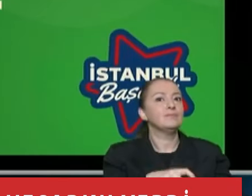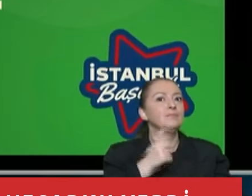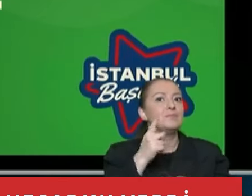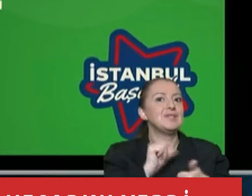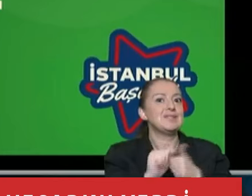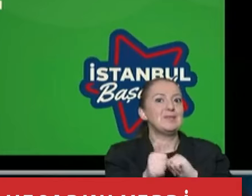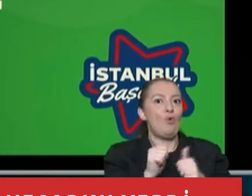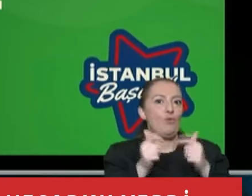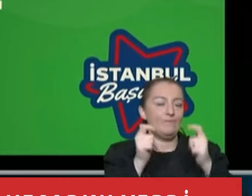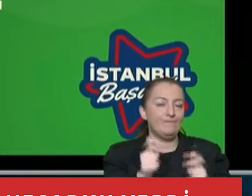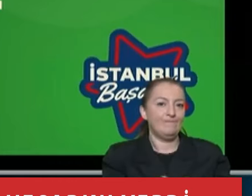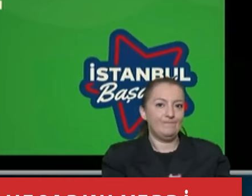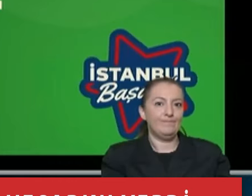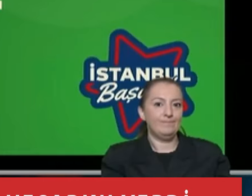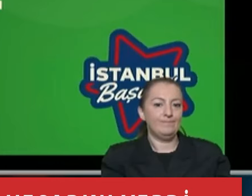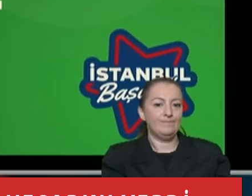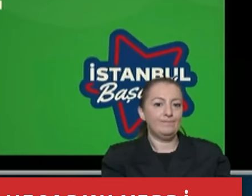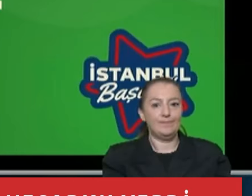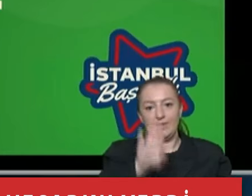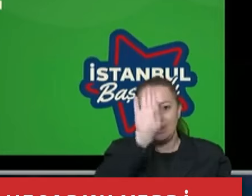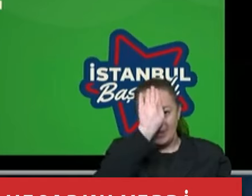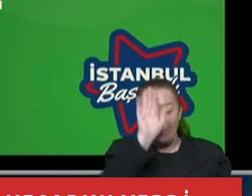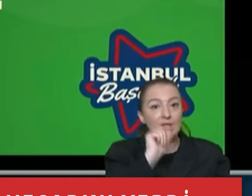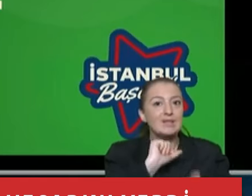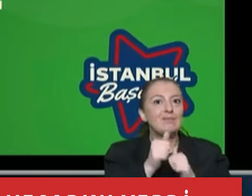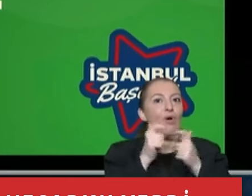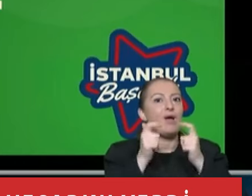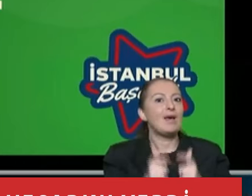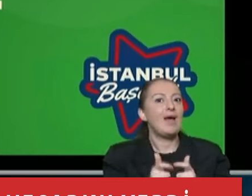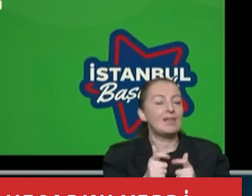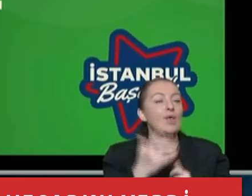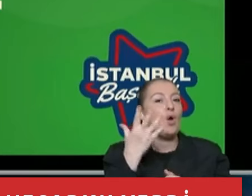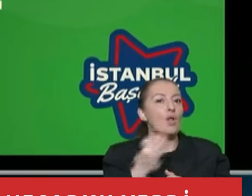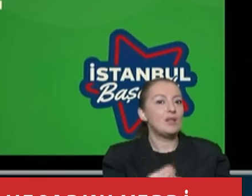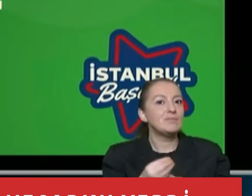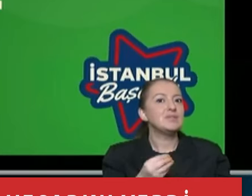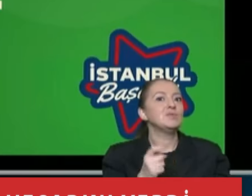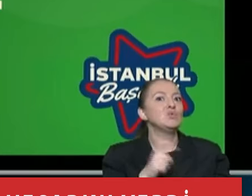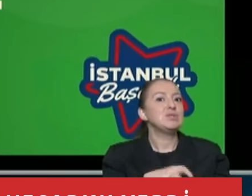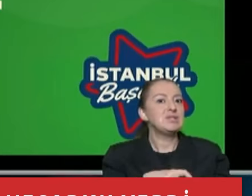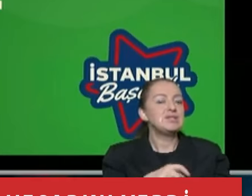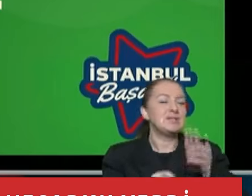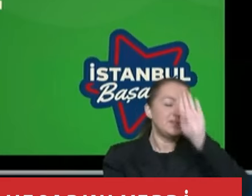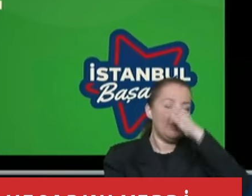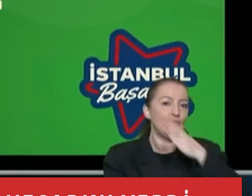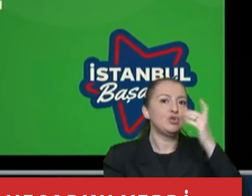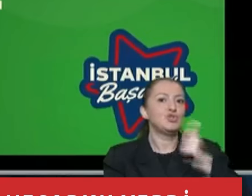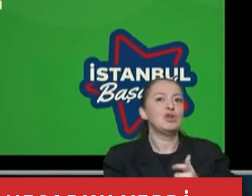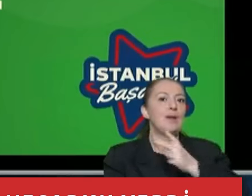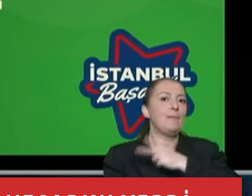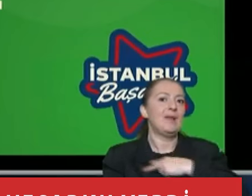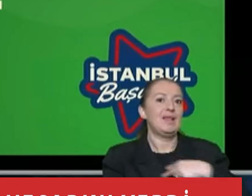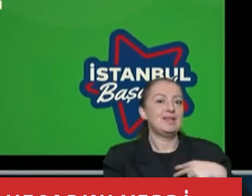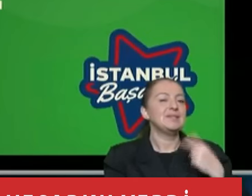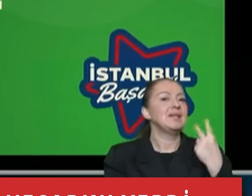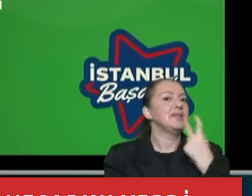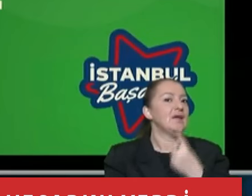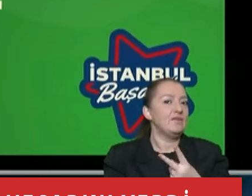spor kentidir İstanbul'un Spor Kenti olması süreci İstanbul Büyükşehir Belediyesi